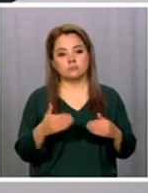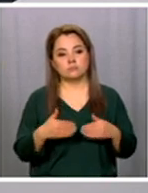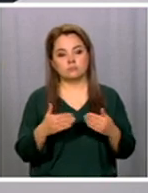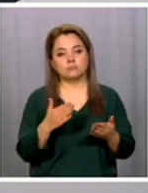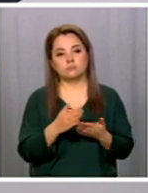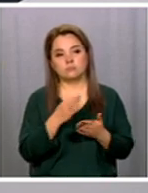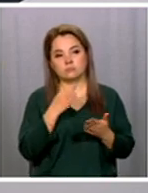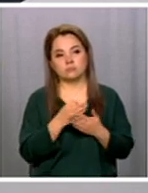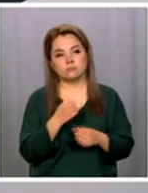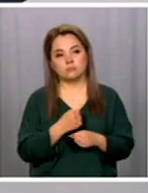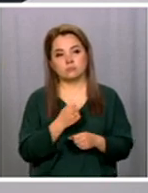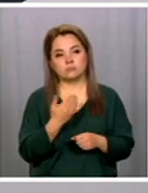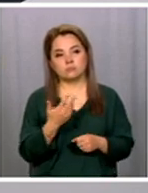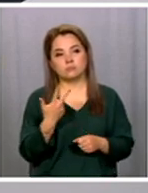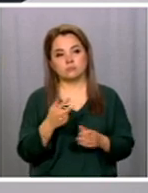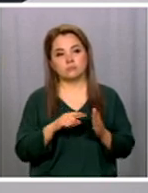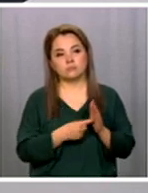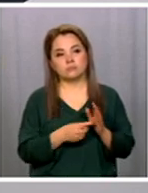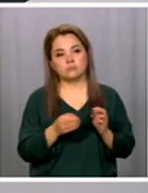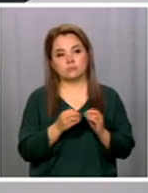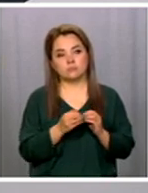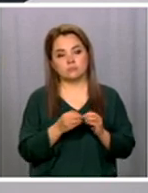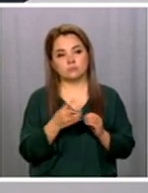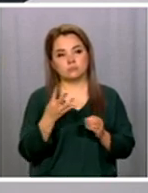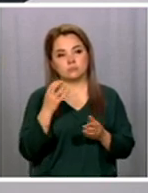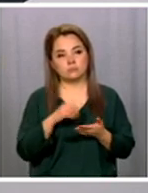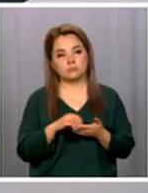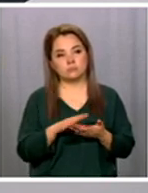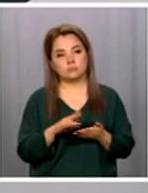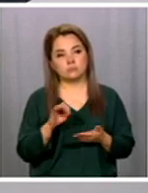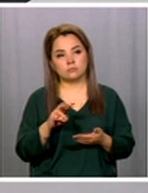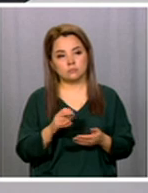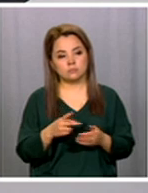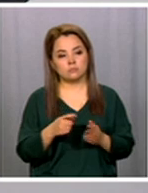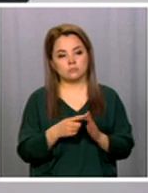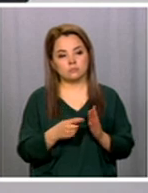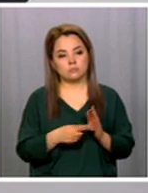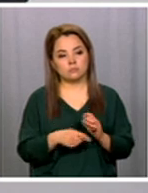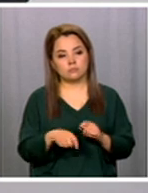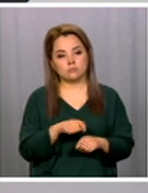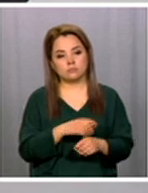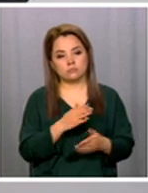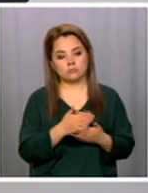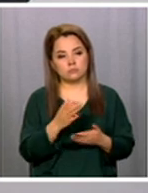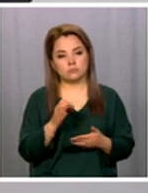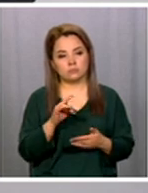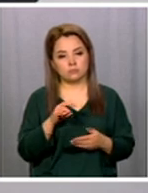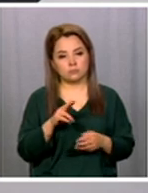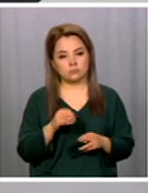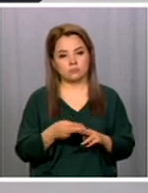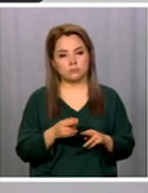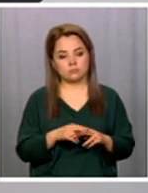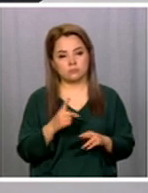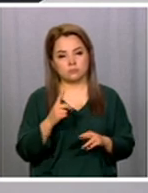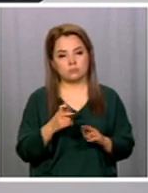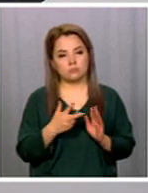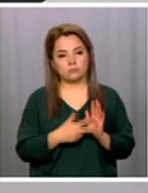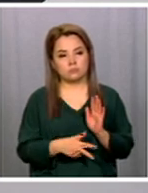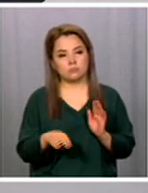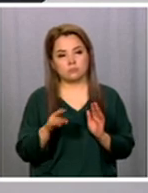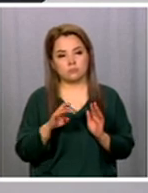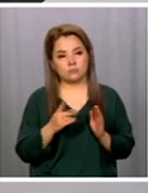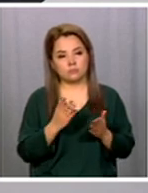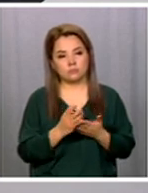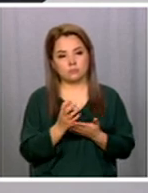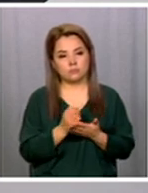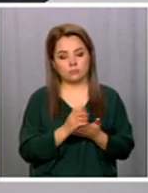серппенің қатаңдығы 3 көбейтілген 10-ның 4 дәрежесі ньютон бөлінген метр. Серппеге 180 джоуль